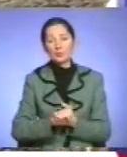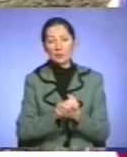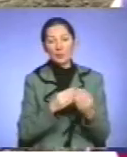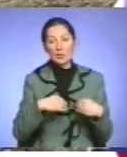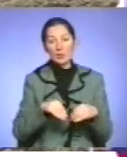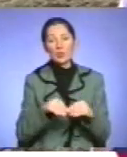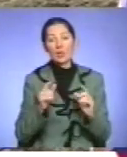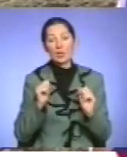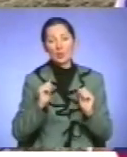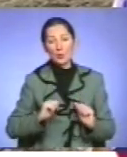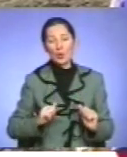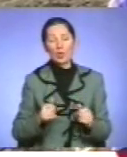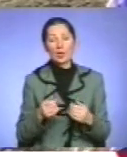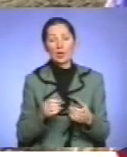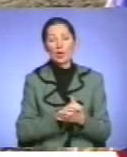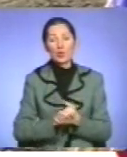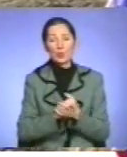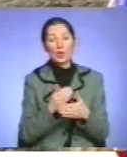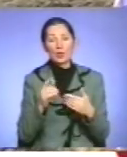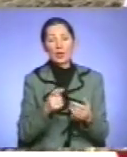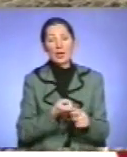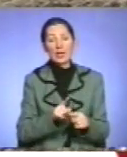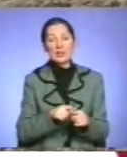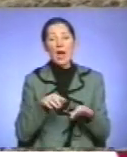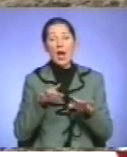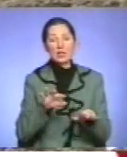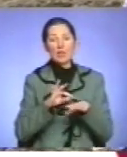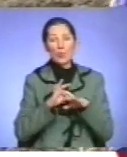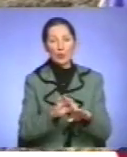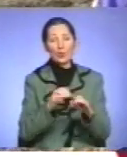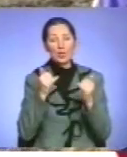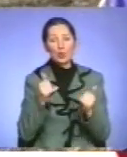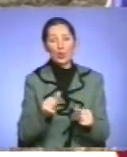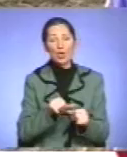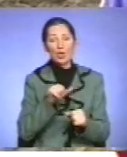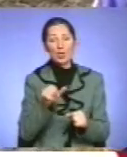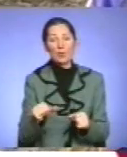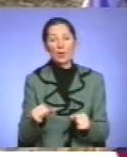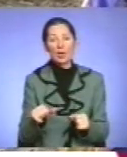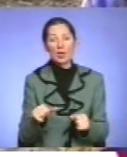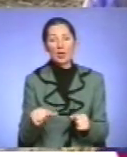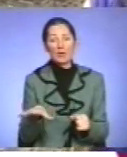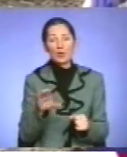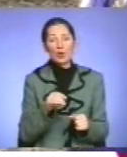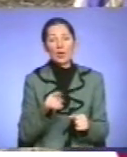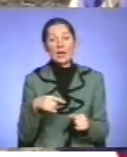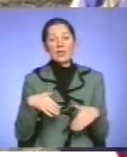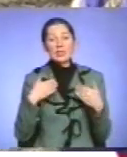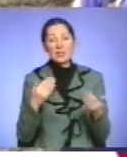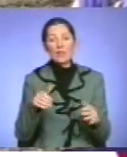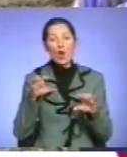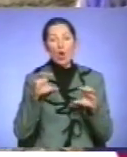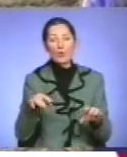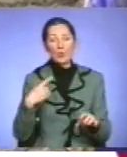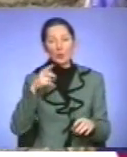Це головне для нас сьогодні. Ну і ця акція проводиться сьогодні, крім прочого всього, з ініціативи голови обласної державної